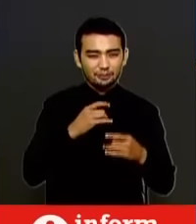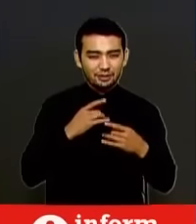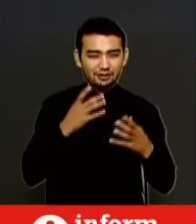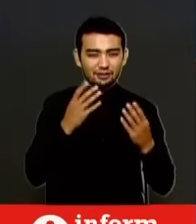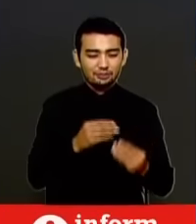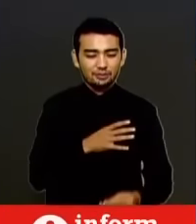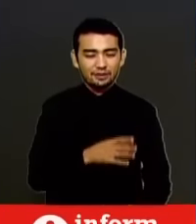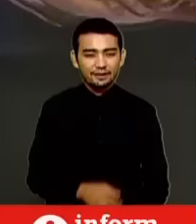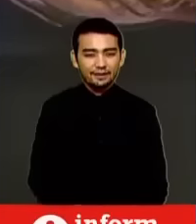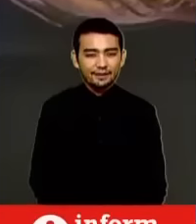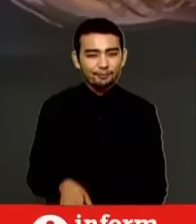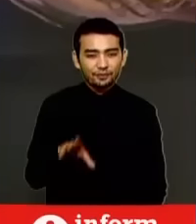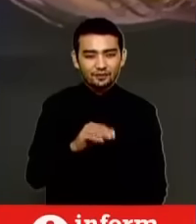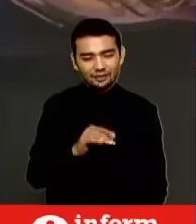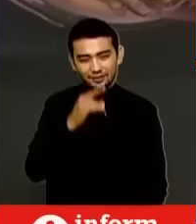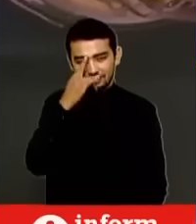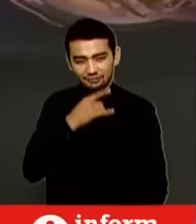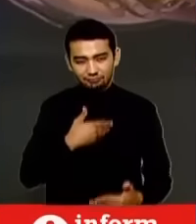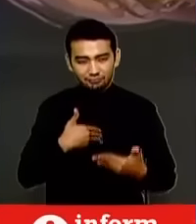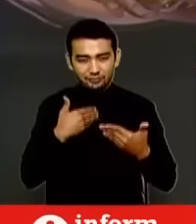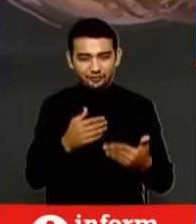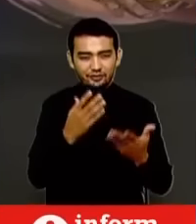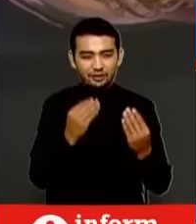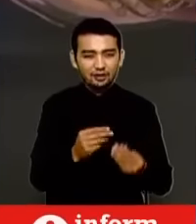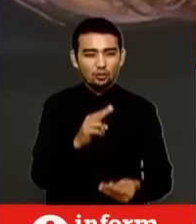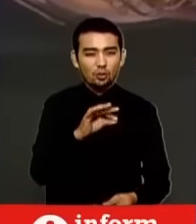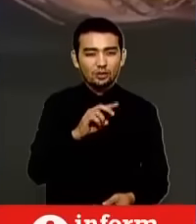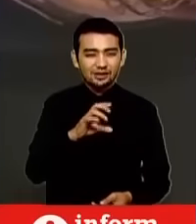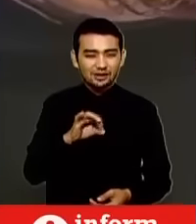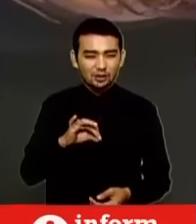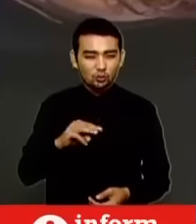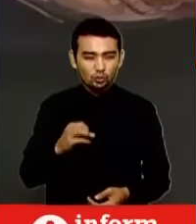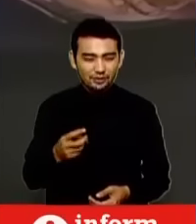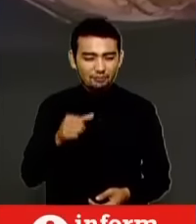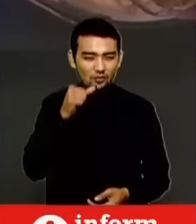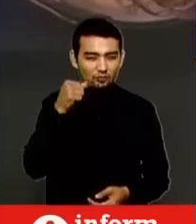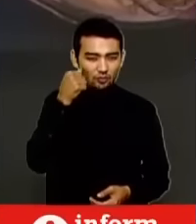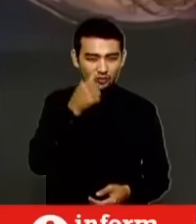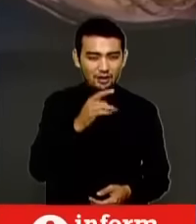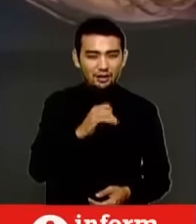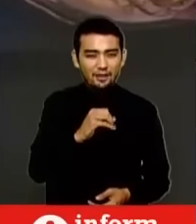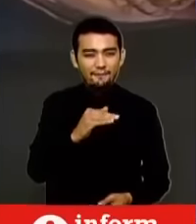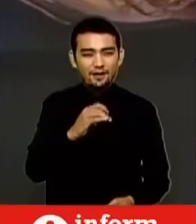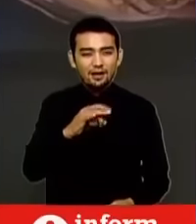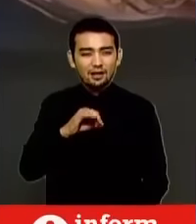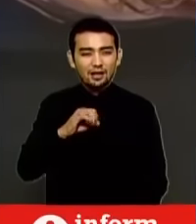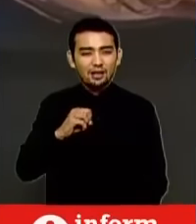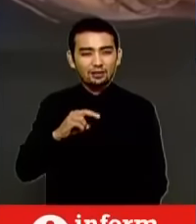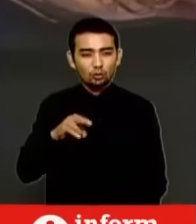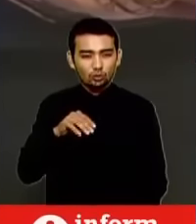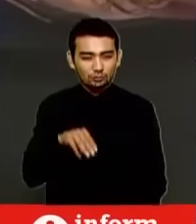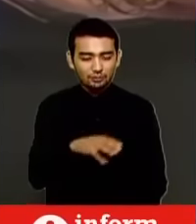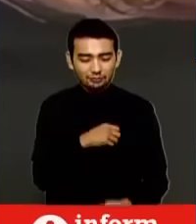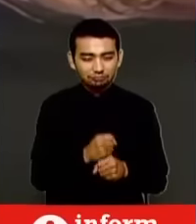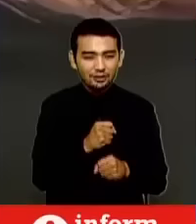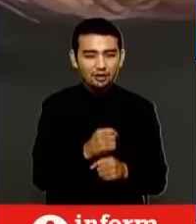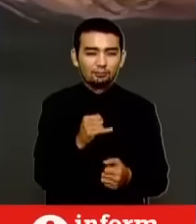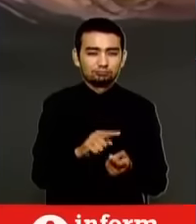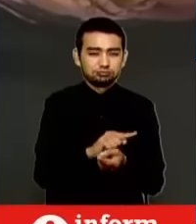Поздравляю всех казахстанцев с Днем Конституции. В прошлом году у нас прошел референдум. Благодаря ему в нашей стране произошли кардинальные